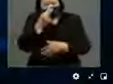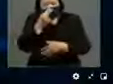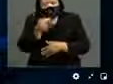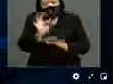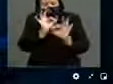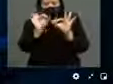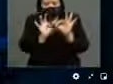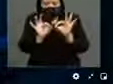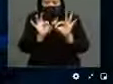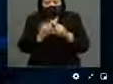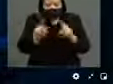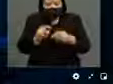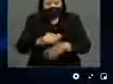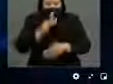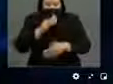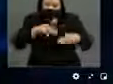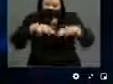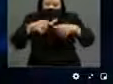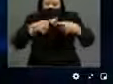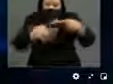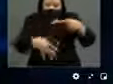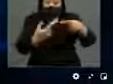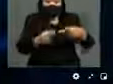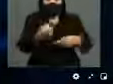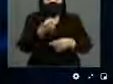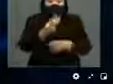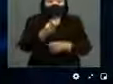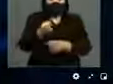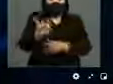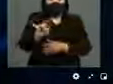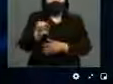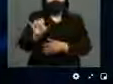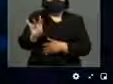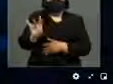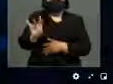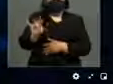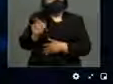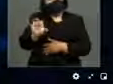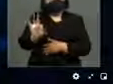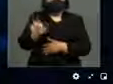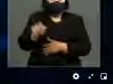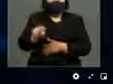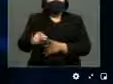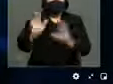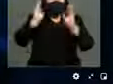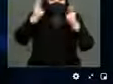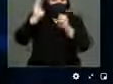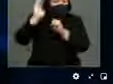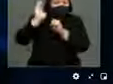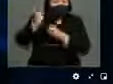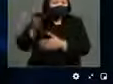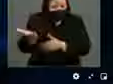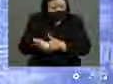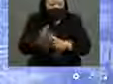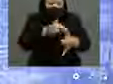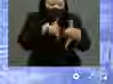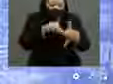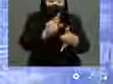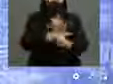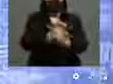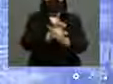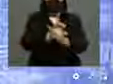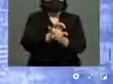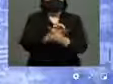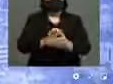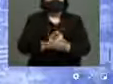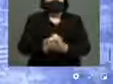าไล่เรียง17 18 19ก็ฝากทุกท่านได้ช่วยกันประชาสัมพันธ์ให้พี่น้องประชาชนได้เข้ามาตรวจกันให้มากที่สุดครับ